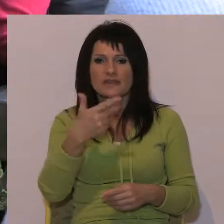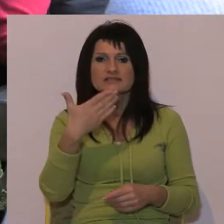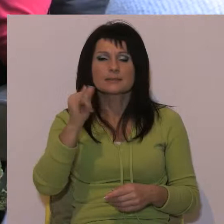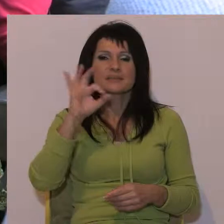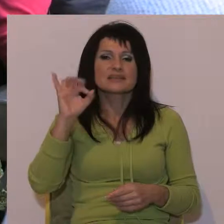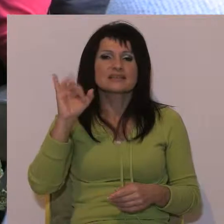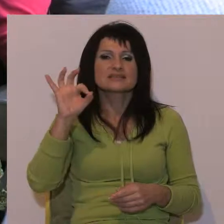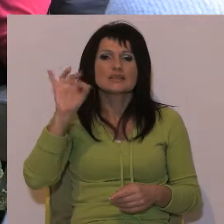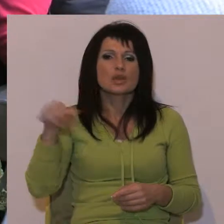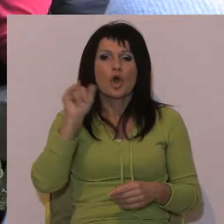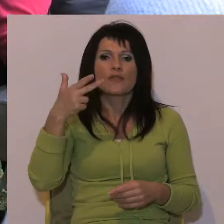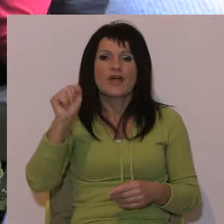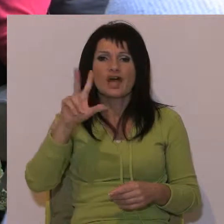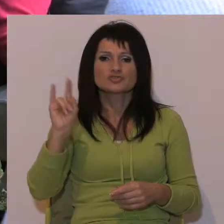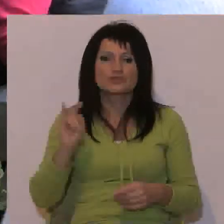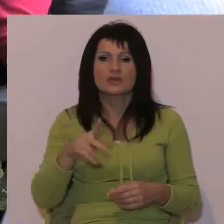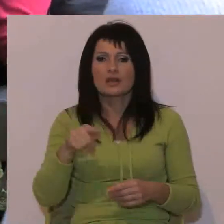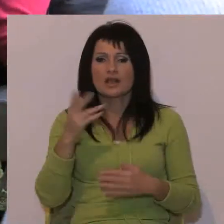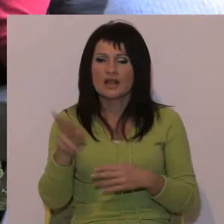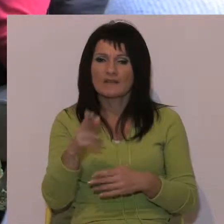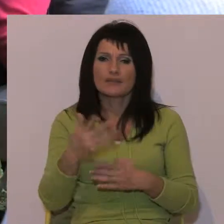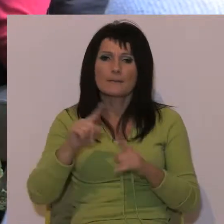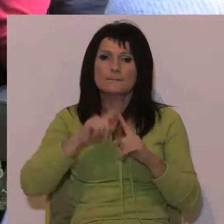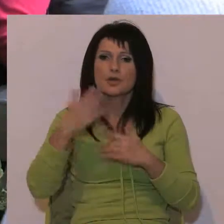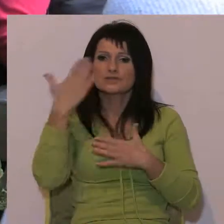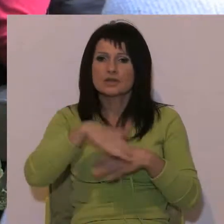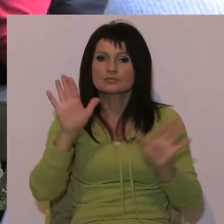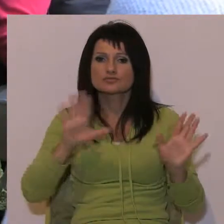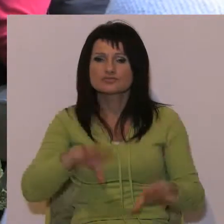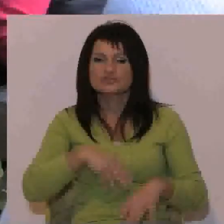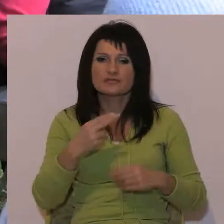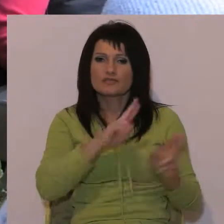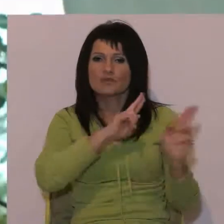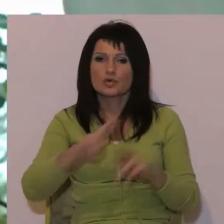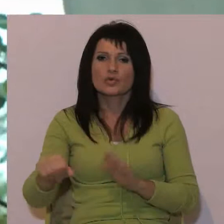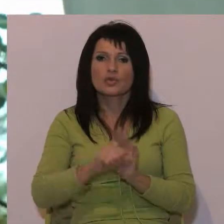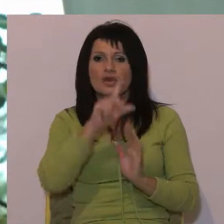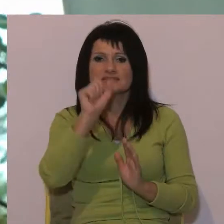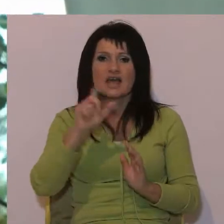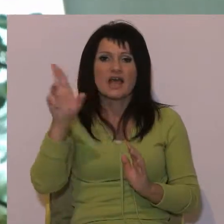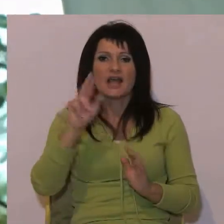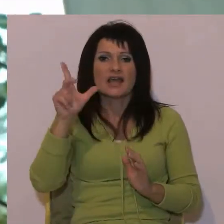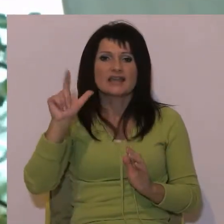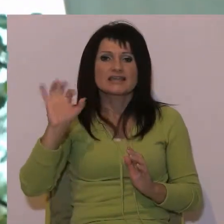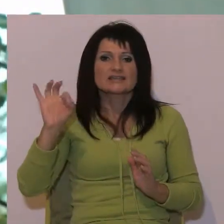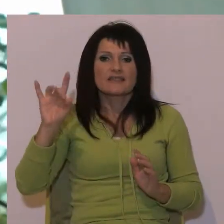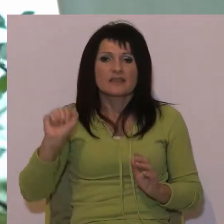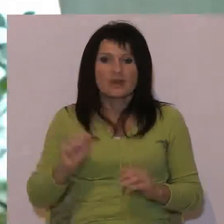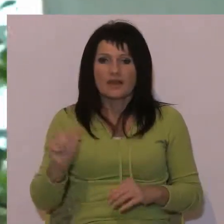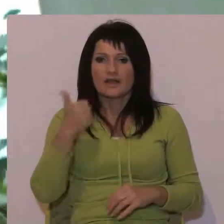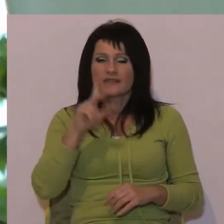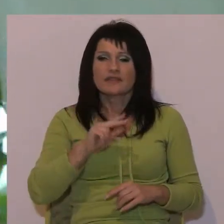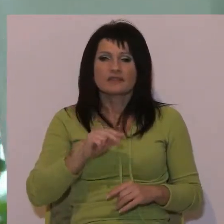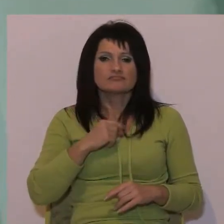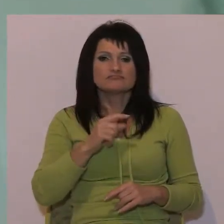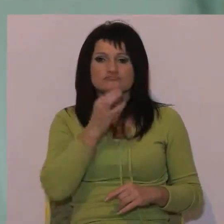misjonarzy, kiedyś po zakończeniu mszy świętej wróciłem do zakrystii. Jeden z ministrantów